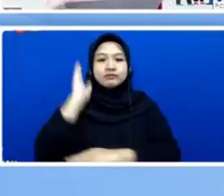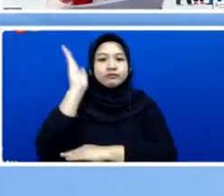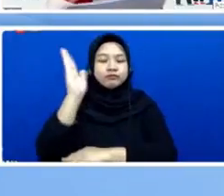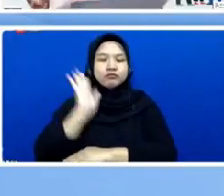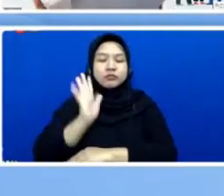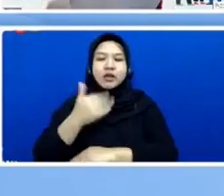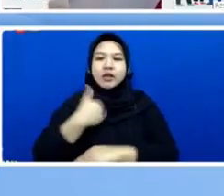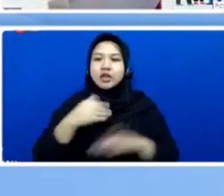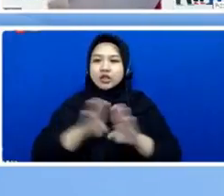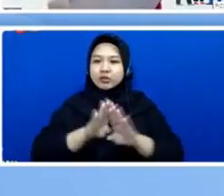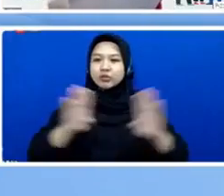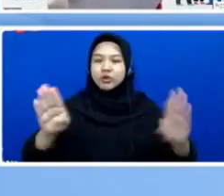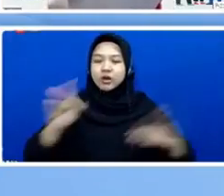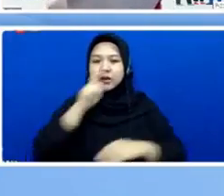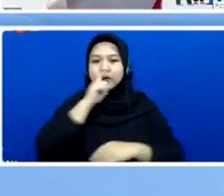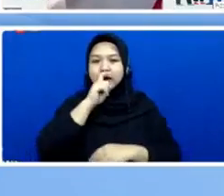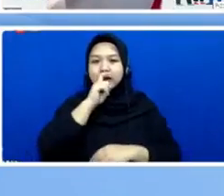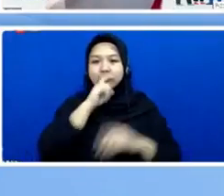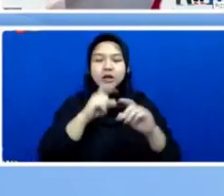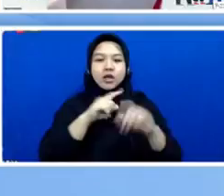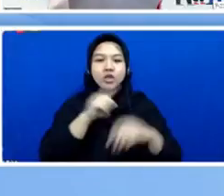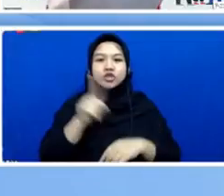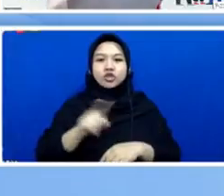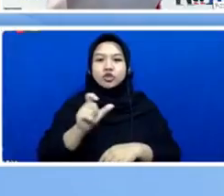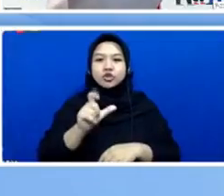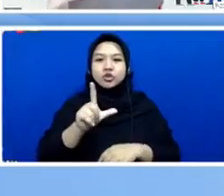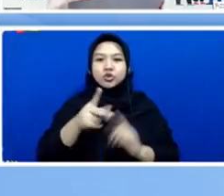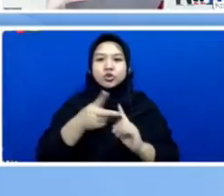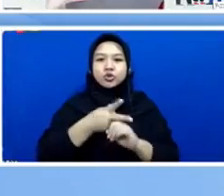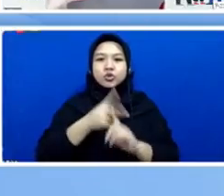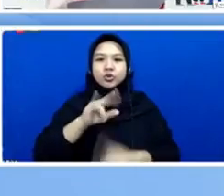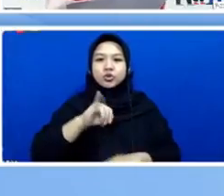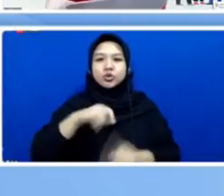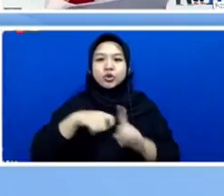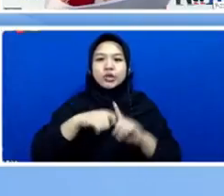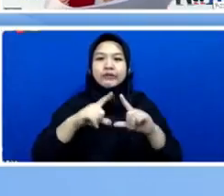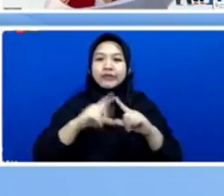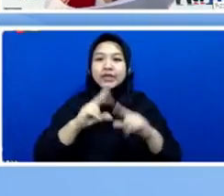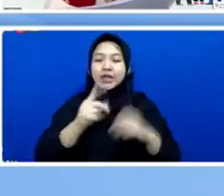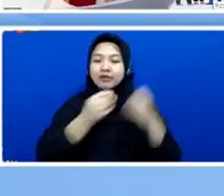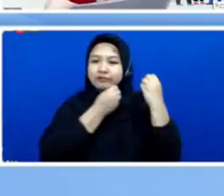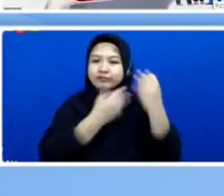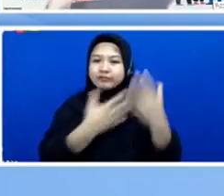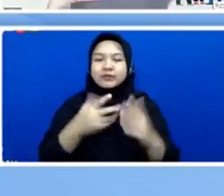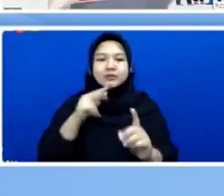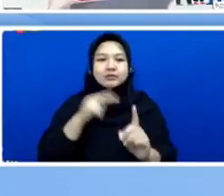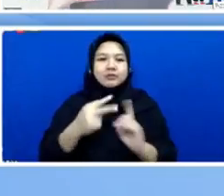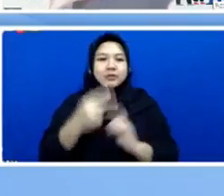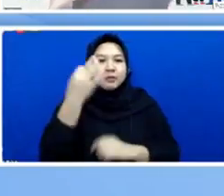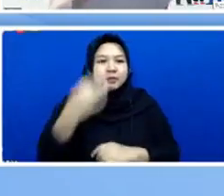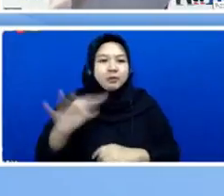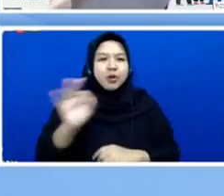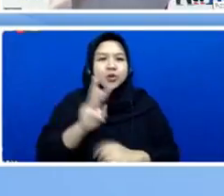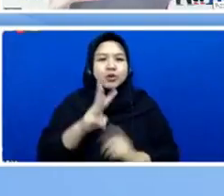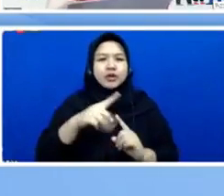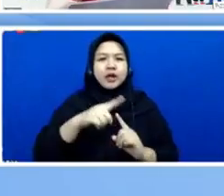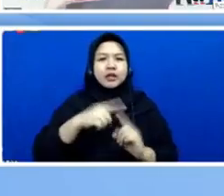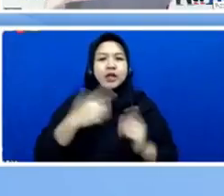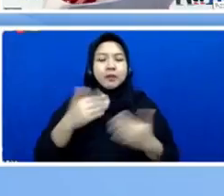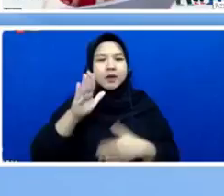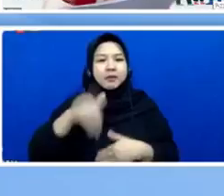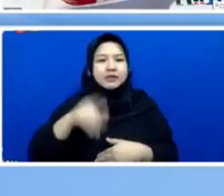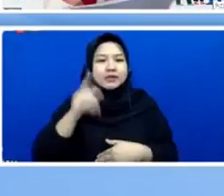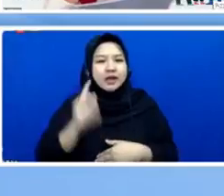akan dibuka oleh Bapak Zulfikar Amir yang akan menyampaikan perspektif baru dari 3T, apa yang masih